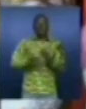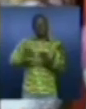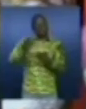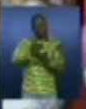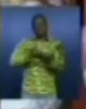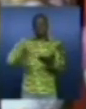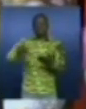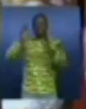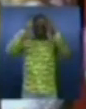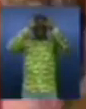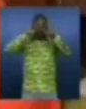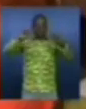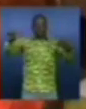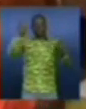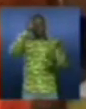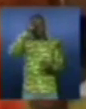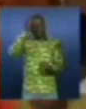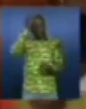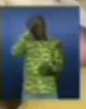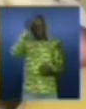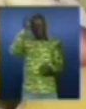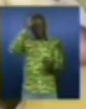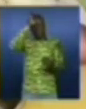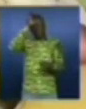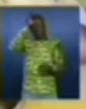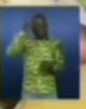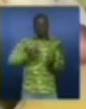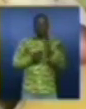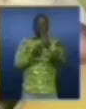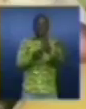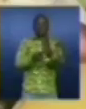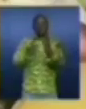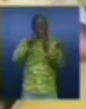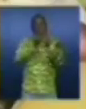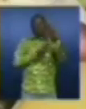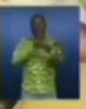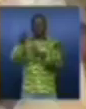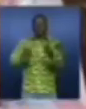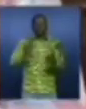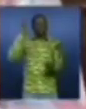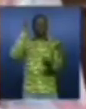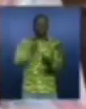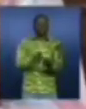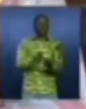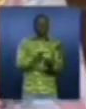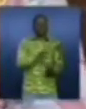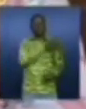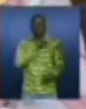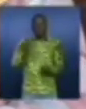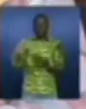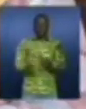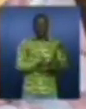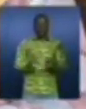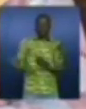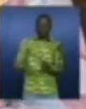ROC Marc-Christian Kabore a été présenté au public. Un bilan jugé positif. Et pour faire bouger davantage